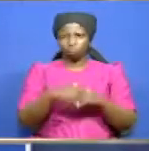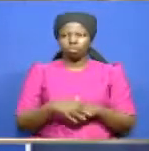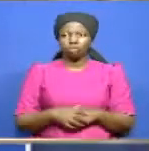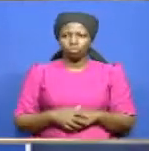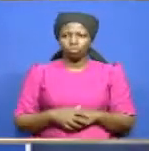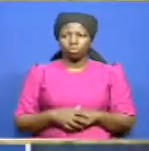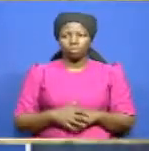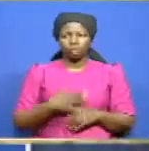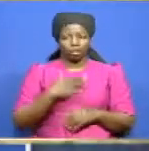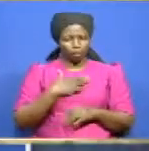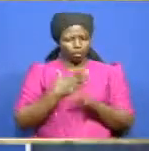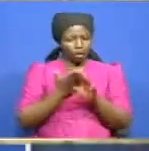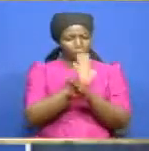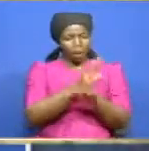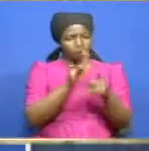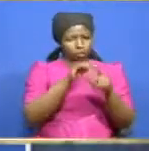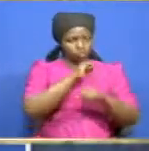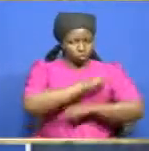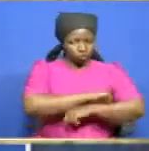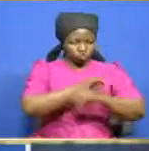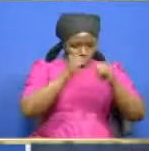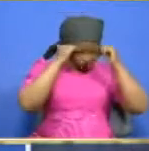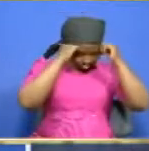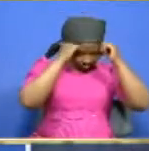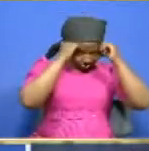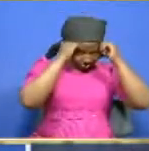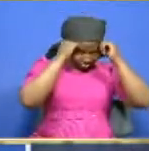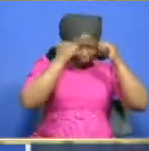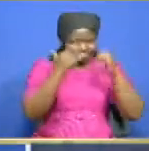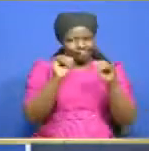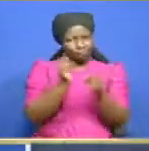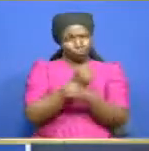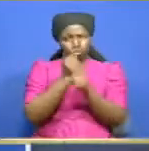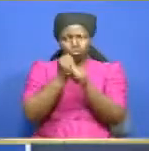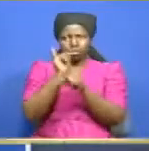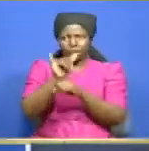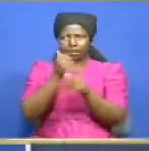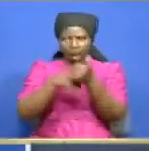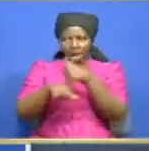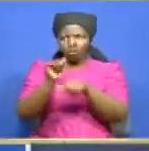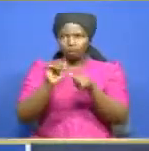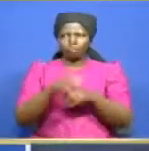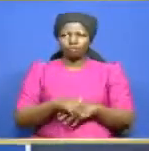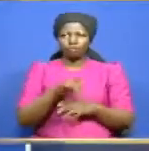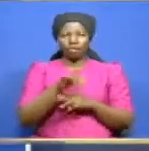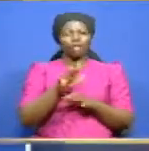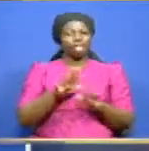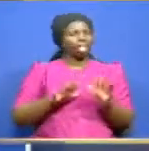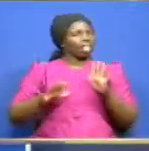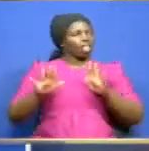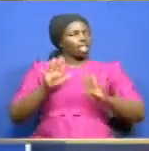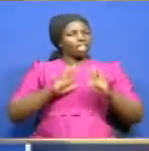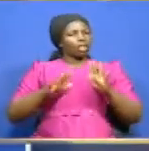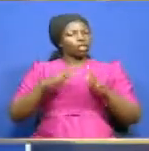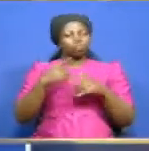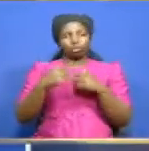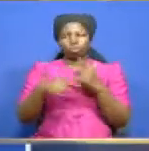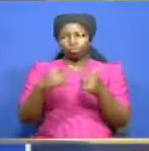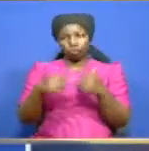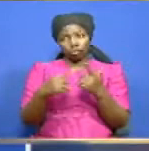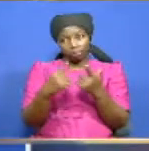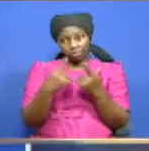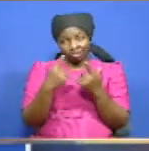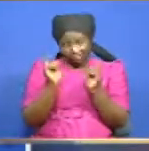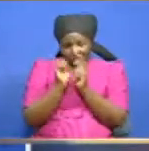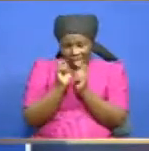Nitarajia tunisome. Siwezi kufanya kitendo kama hii. Reluctantly, she coped. As if the